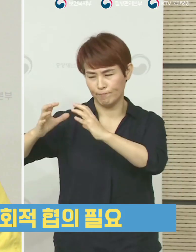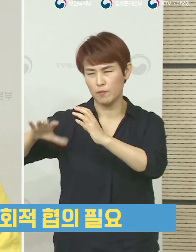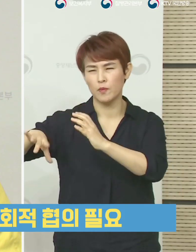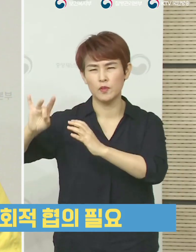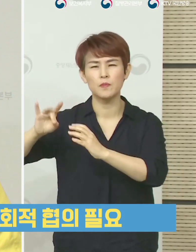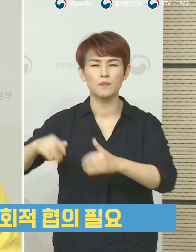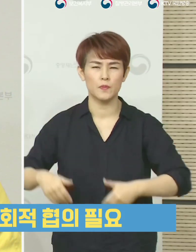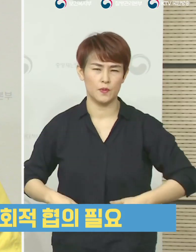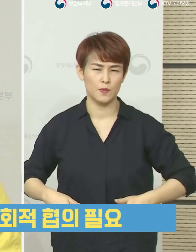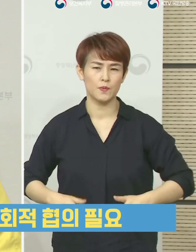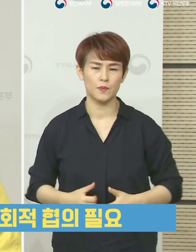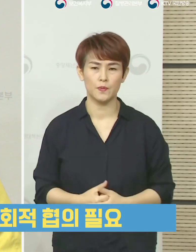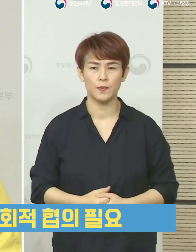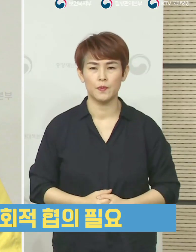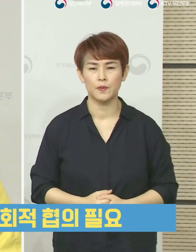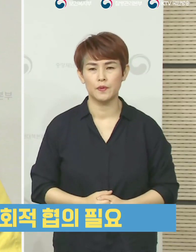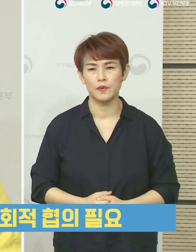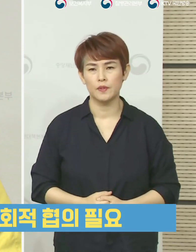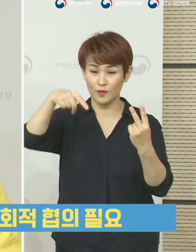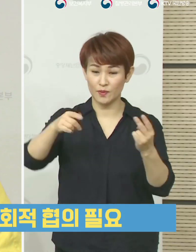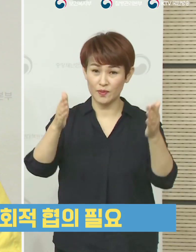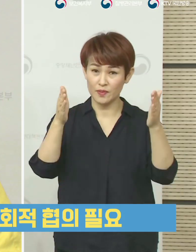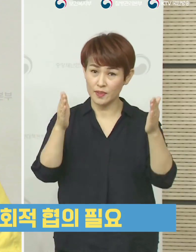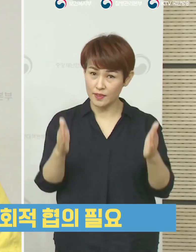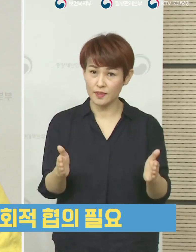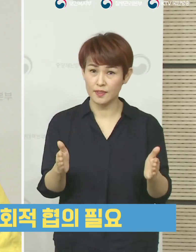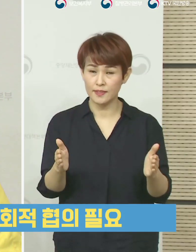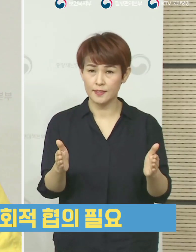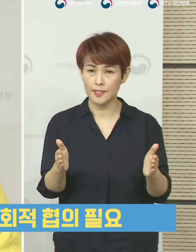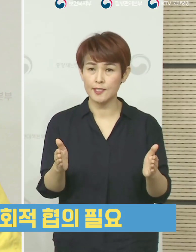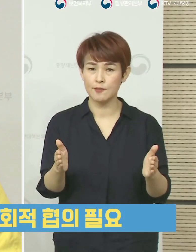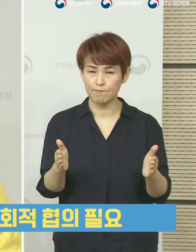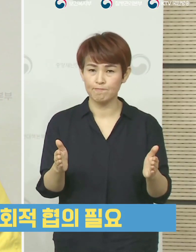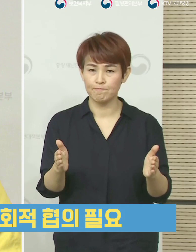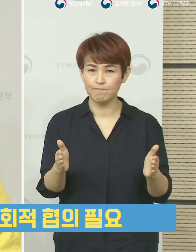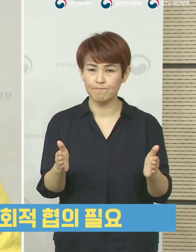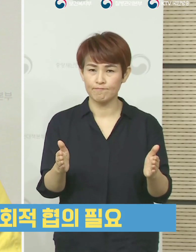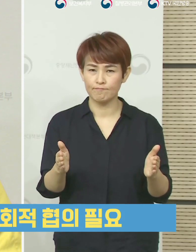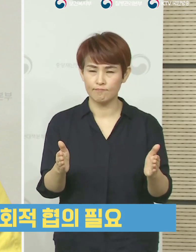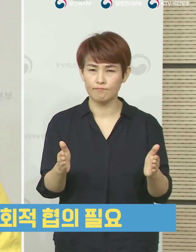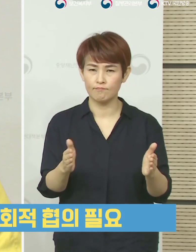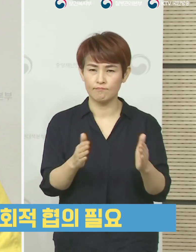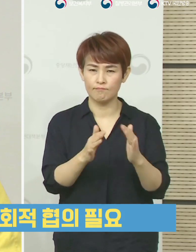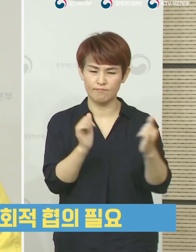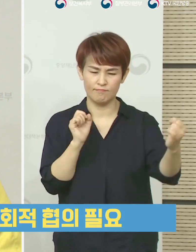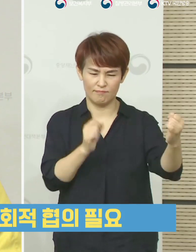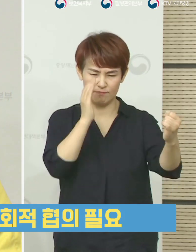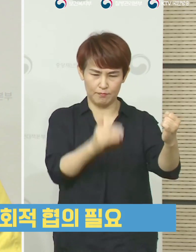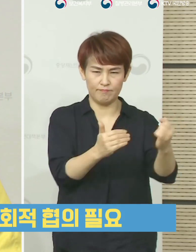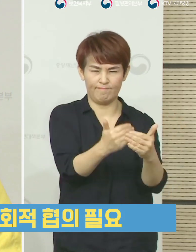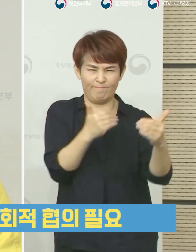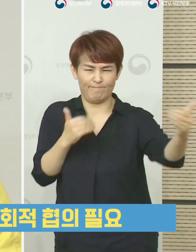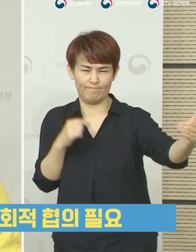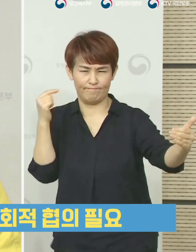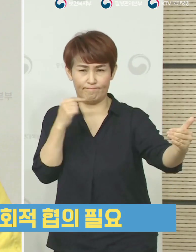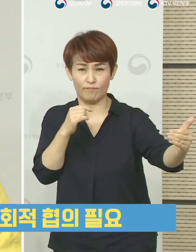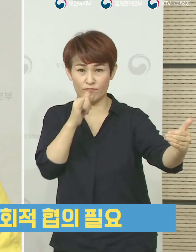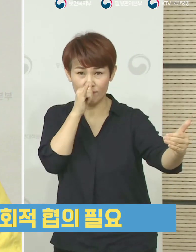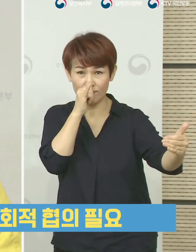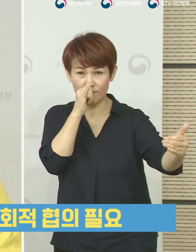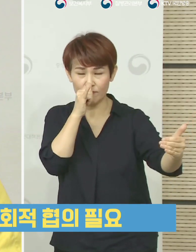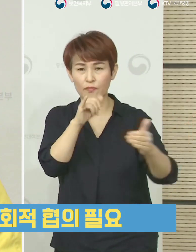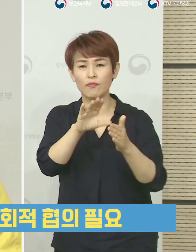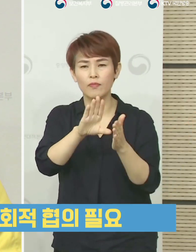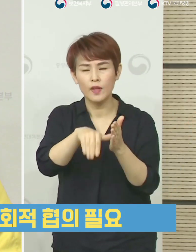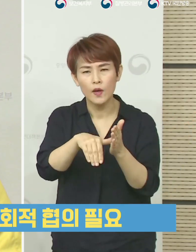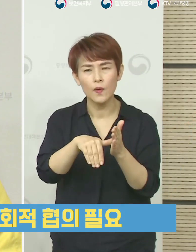필요한 부분입니다. 그래서 저희가 2주간 동안 강화된 사회적 거리두기를 실시를